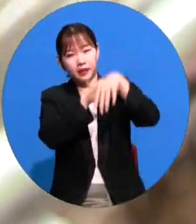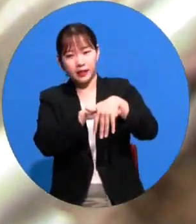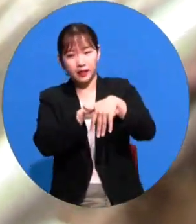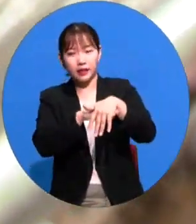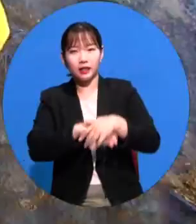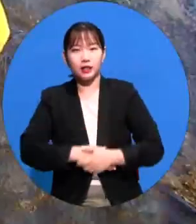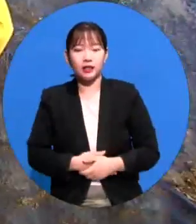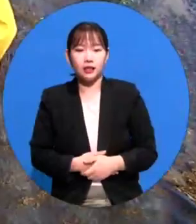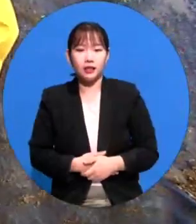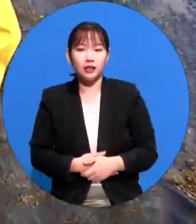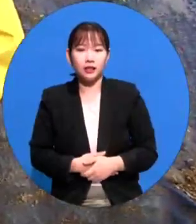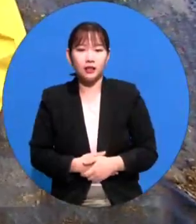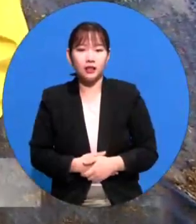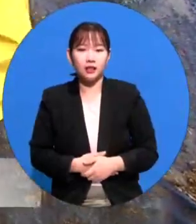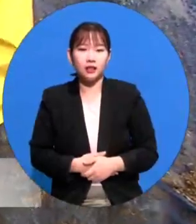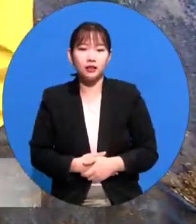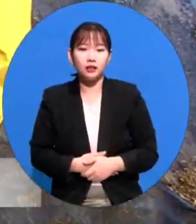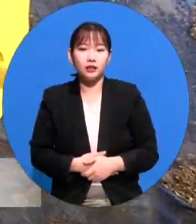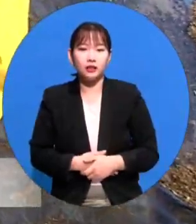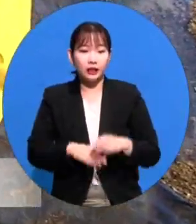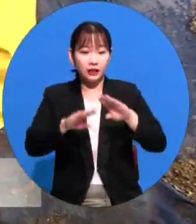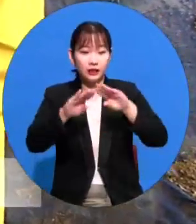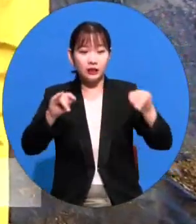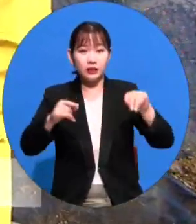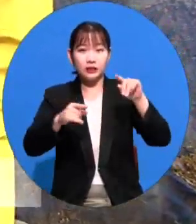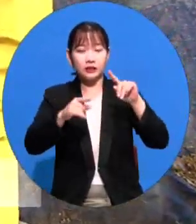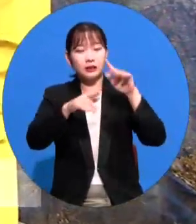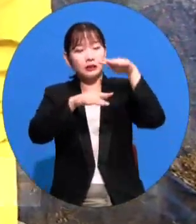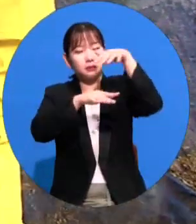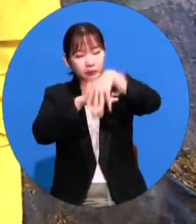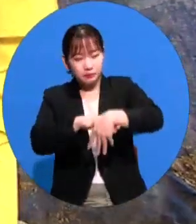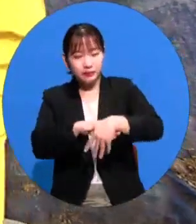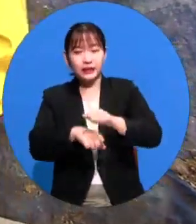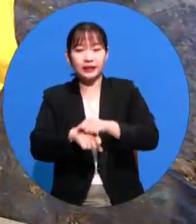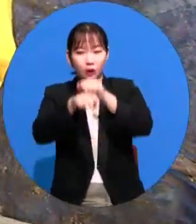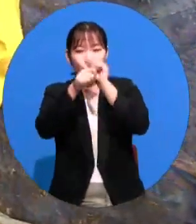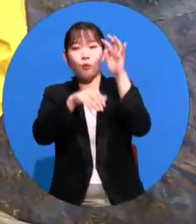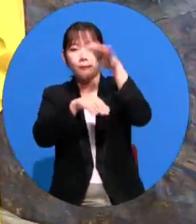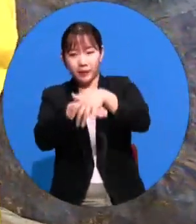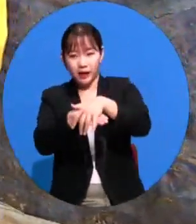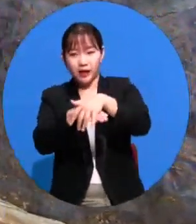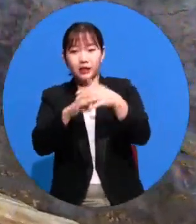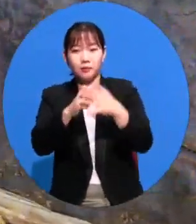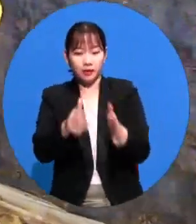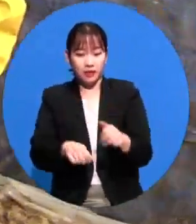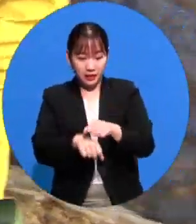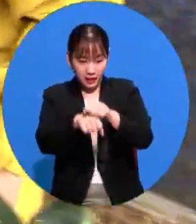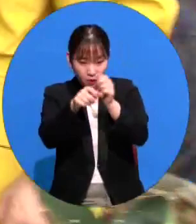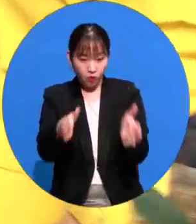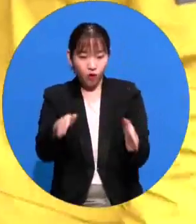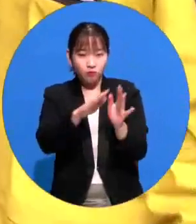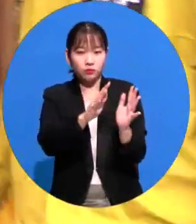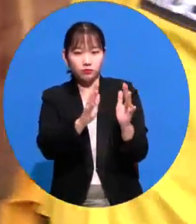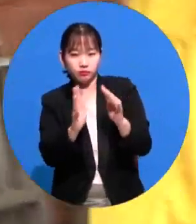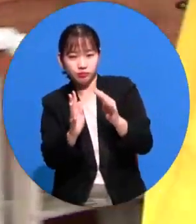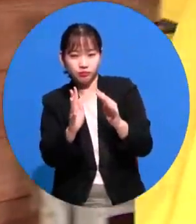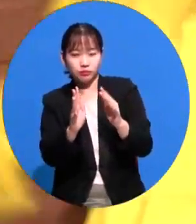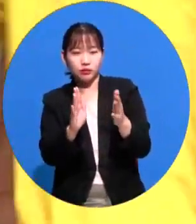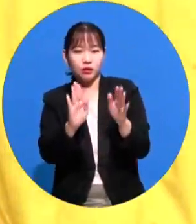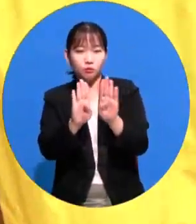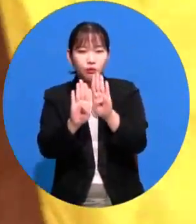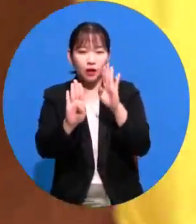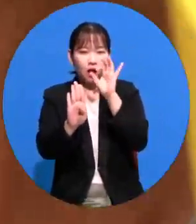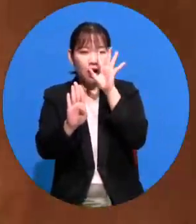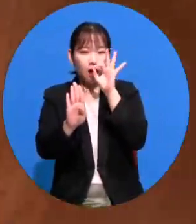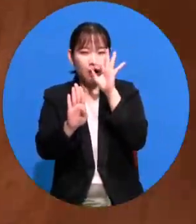겁니다. 보시는 것처럼 토사물이 그대로 창고를 덮쳤습니다. 그 충격에 창고가 옆으로 휘면서 이렇게